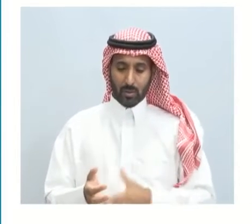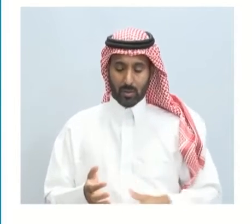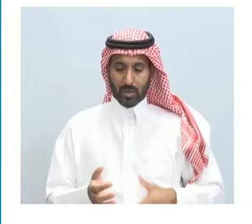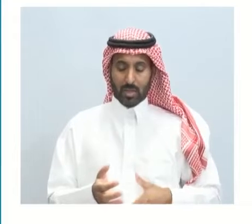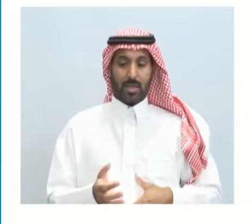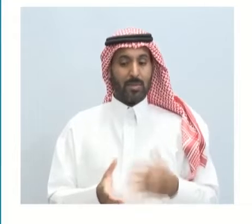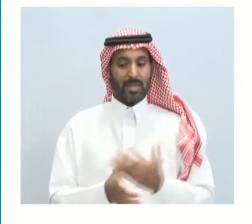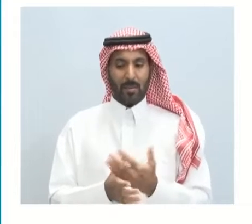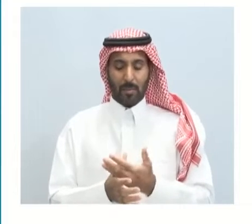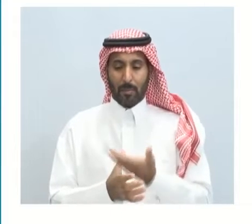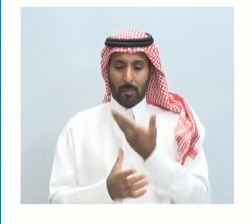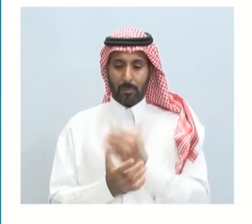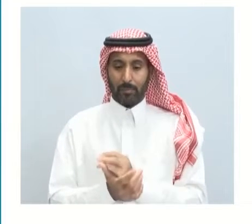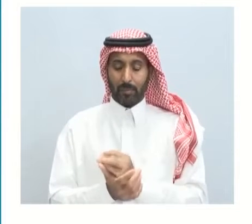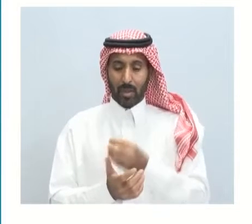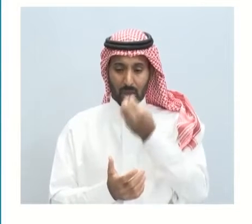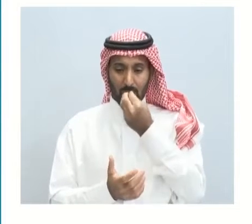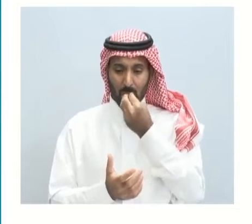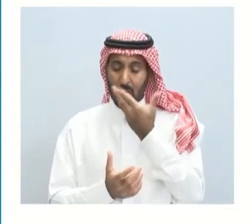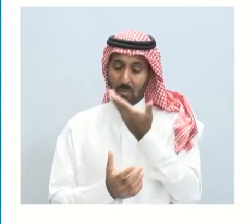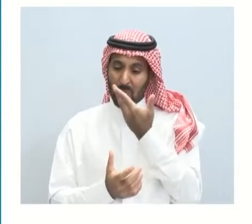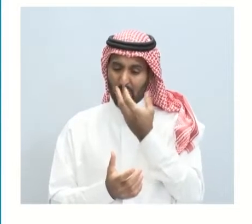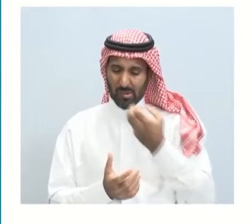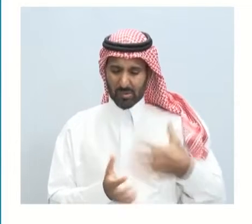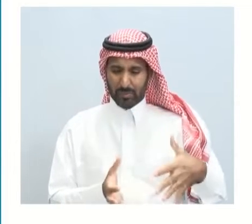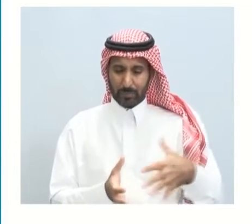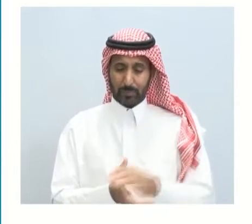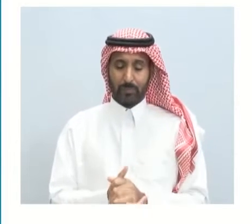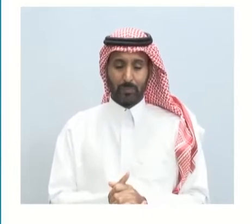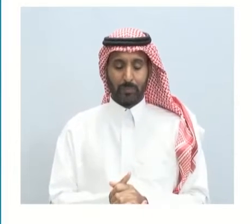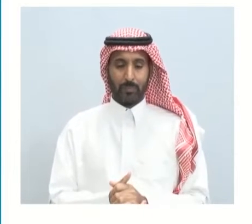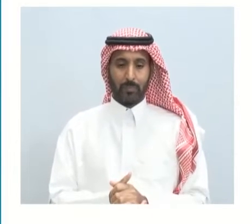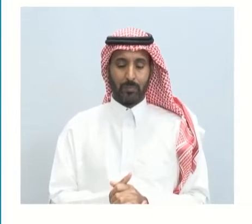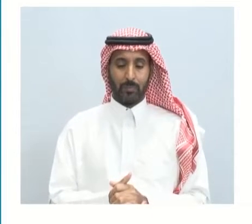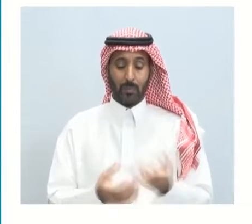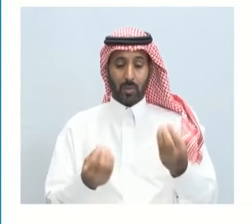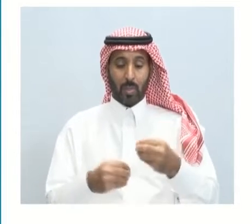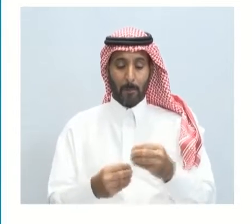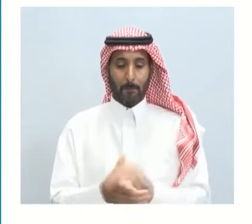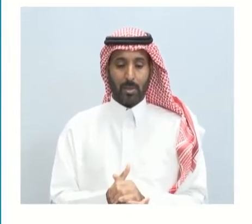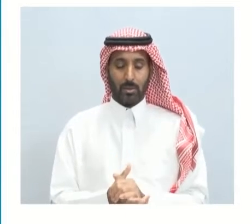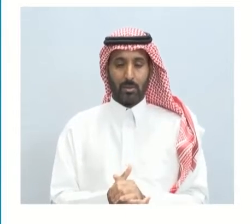نتيجه لتلوث الغذاء والماء فاضافة